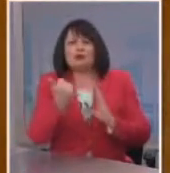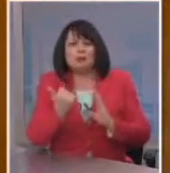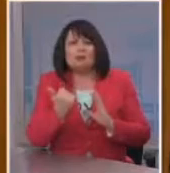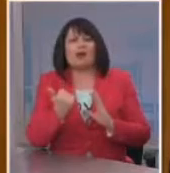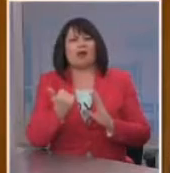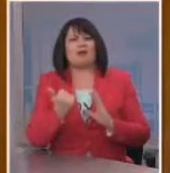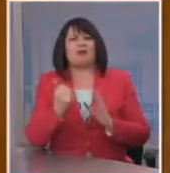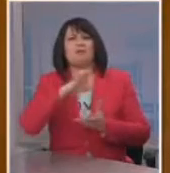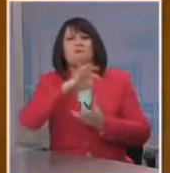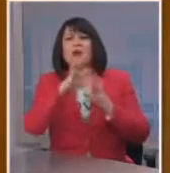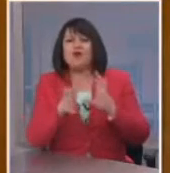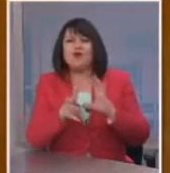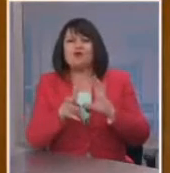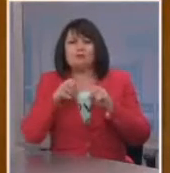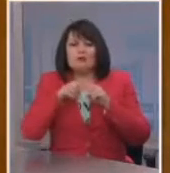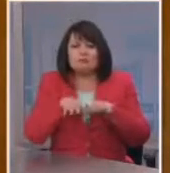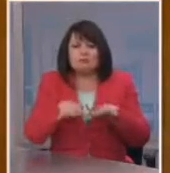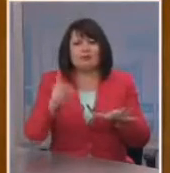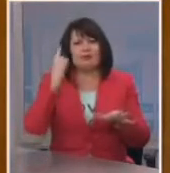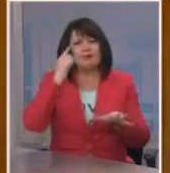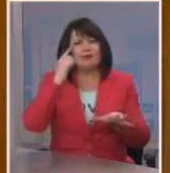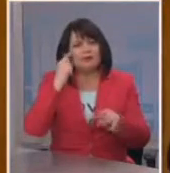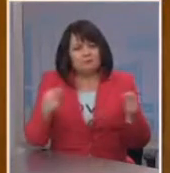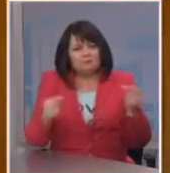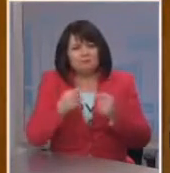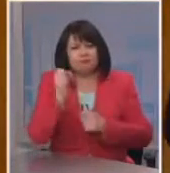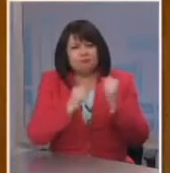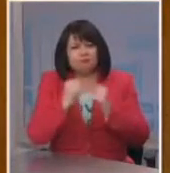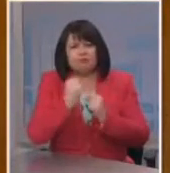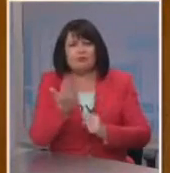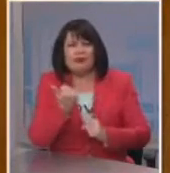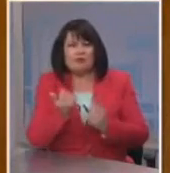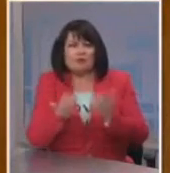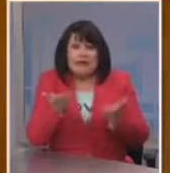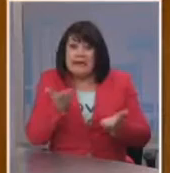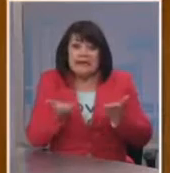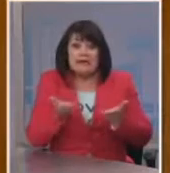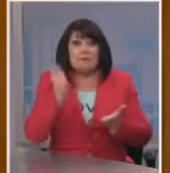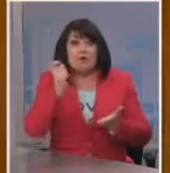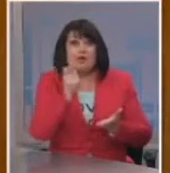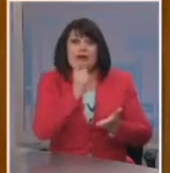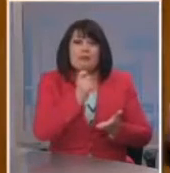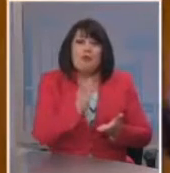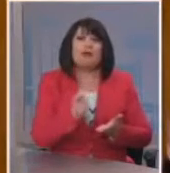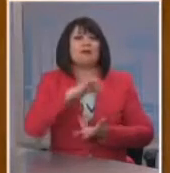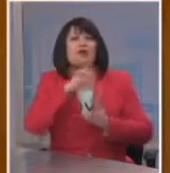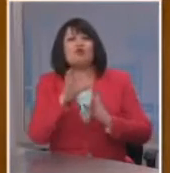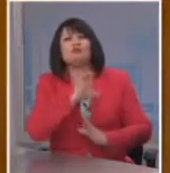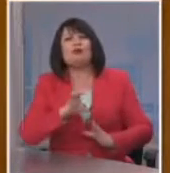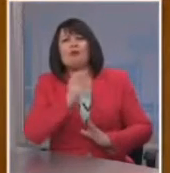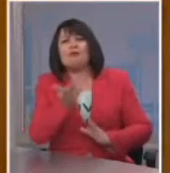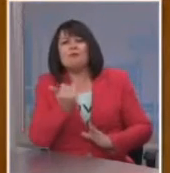υπάρχουν παγκόσμια ρεύματα ιδεών που συγκρούνται, δεν υπάρχουν διλήμματα και πολιτικές για την Ευρώπη, τον κόσμο ή την